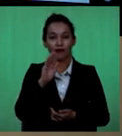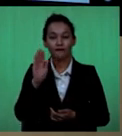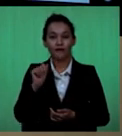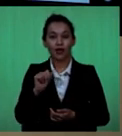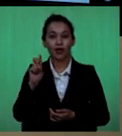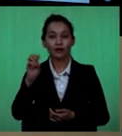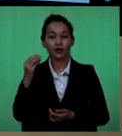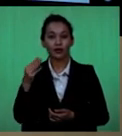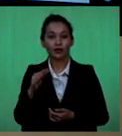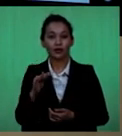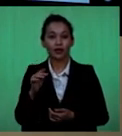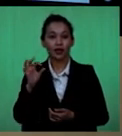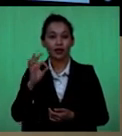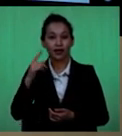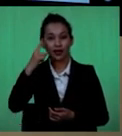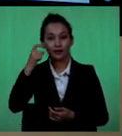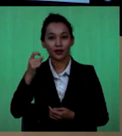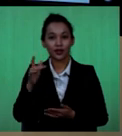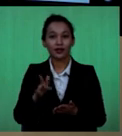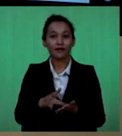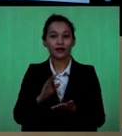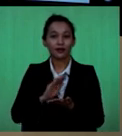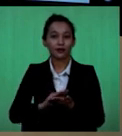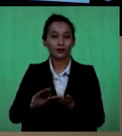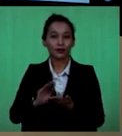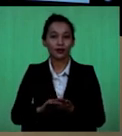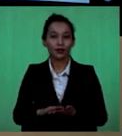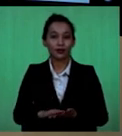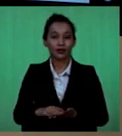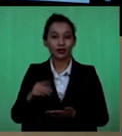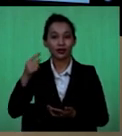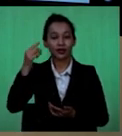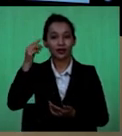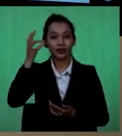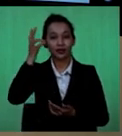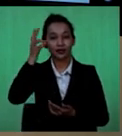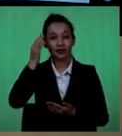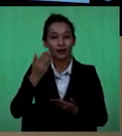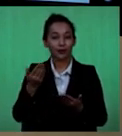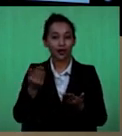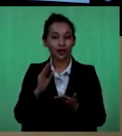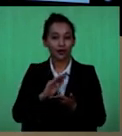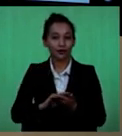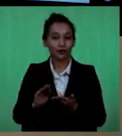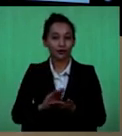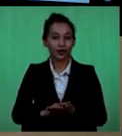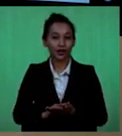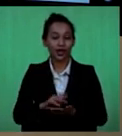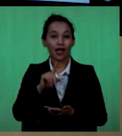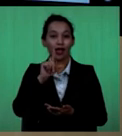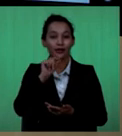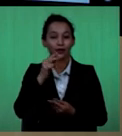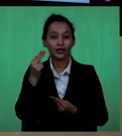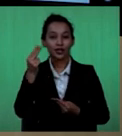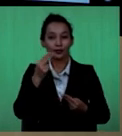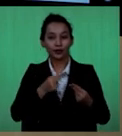tervatar haqida ma'lumotlarni daftaringizga yozing. Esingizdami tarmoqlar yozar edik? Demak, qaldirg'ochni rasmini chizasiz va